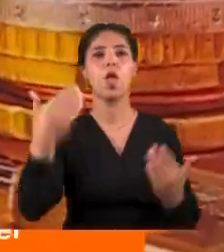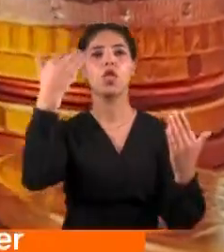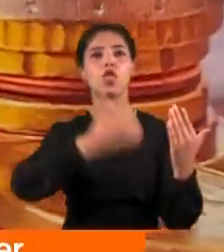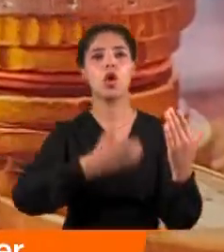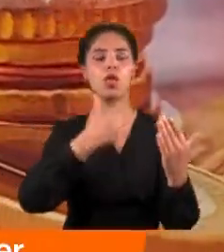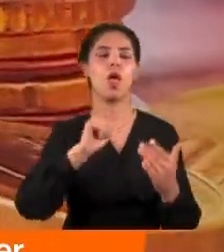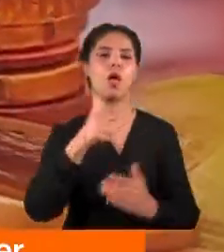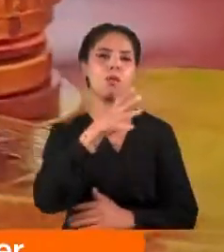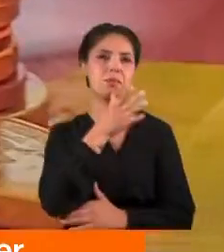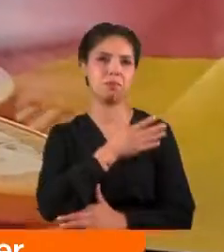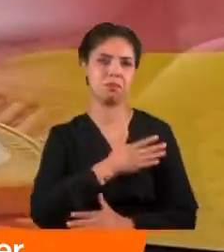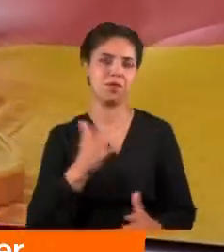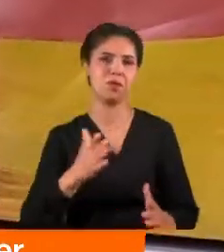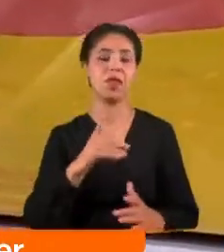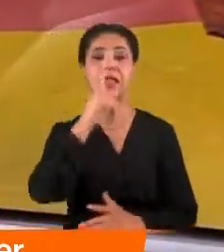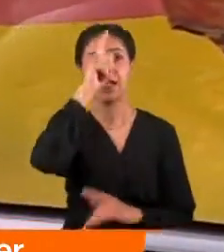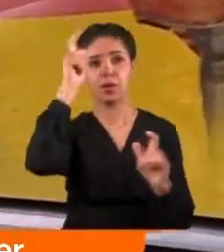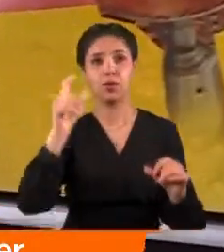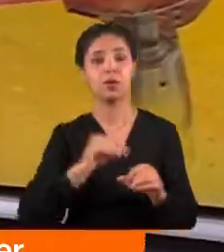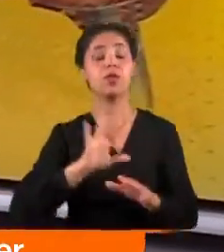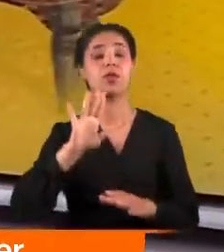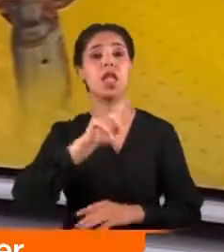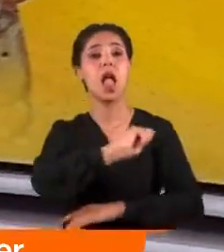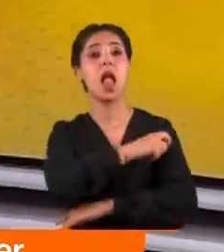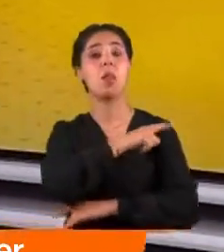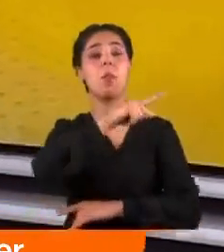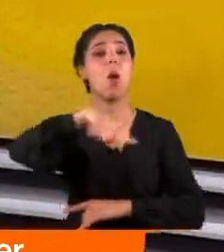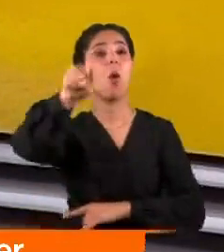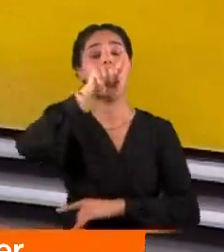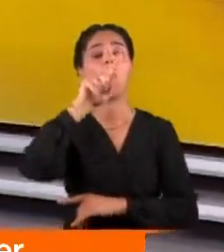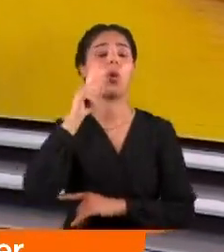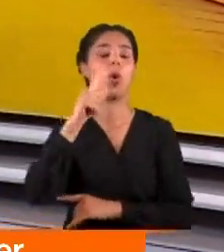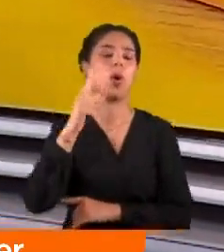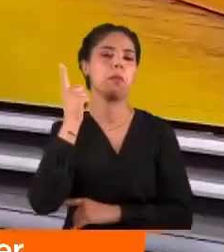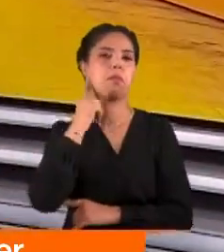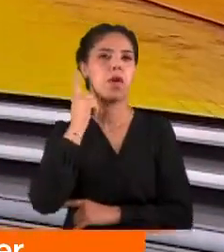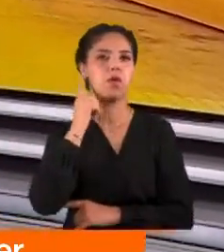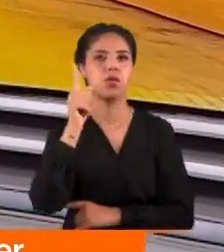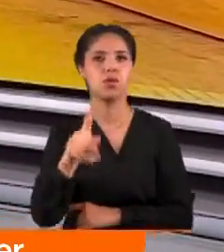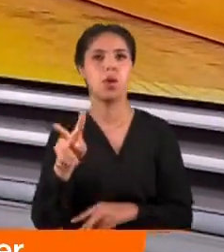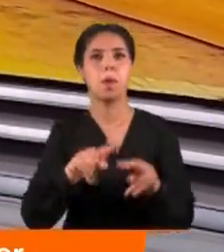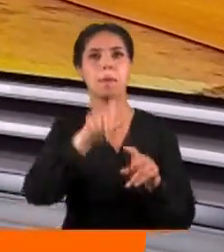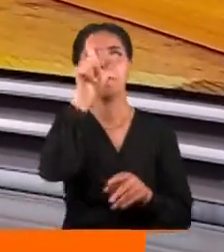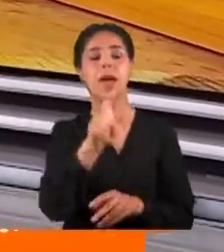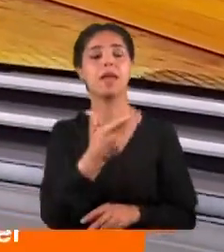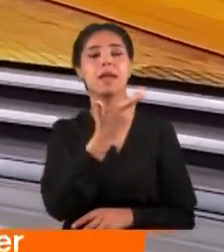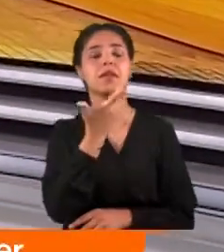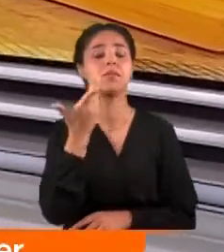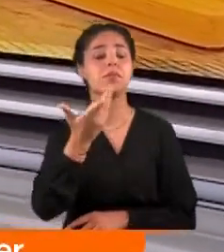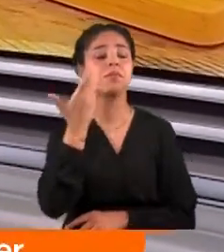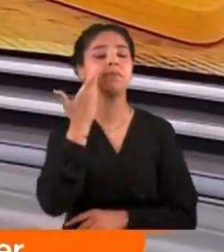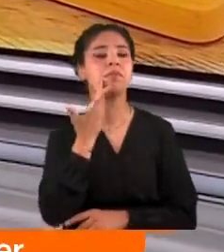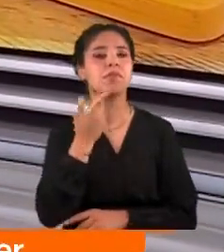Döner deyince akan sular duruyor. Üstelik sadece Türkiye'de değil, gurbetçiler sayesinde Almanya'da da. Merkel'i bile kendine hayran eden